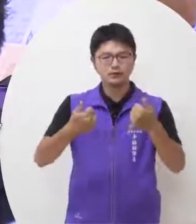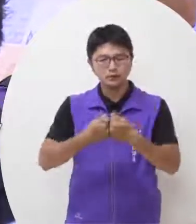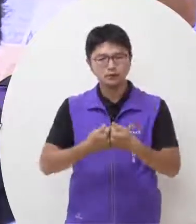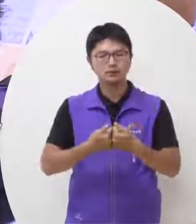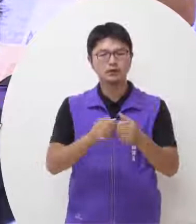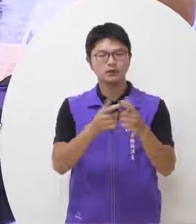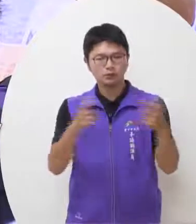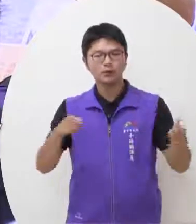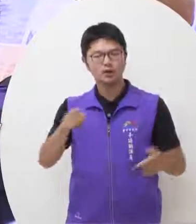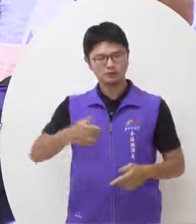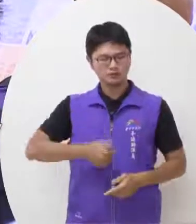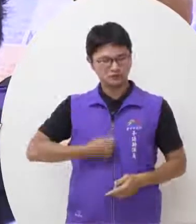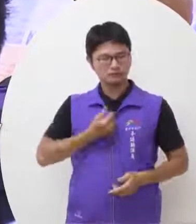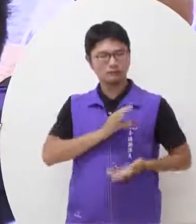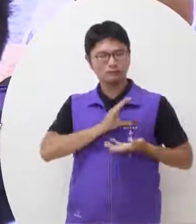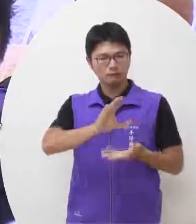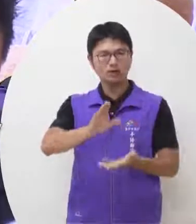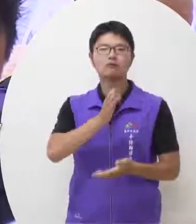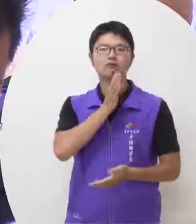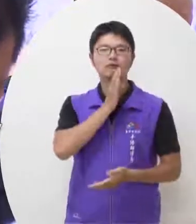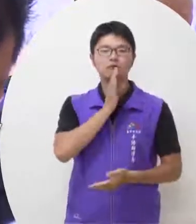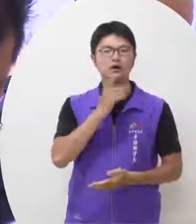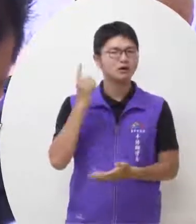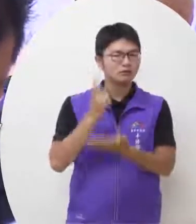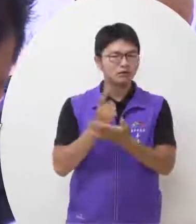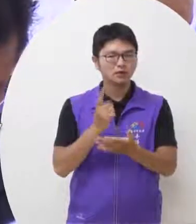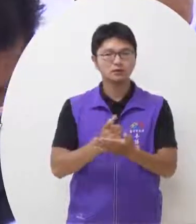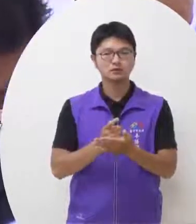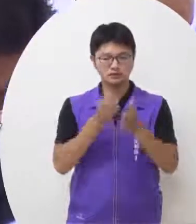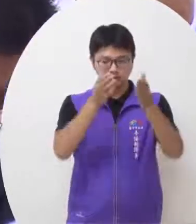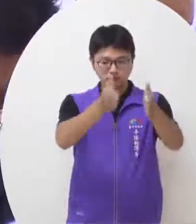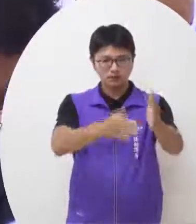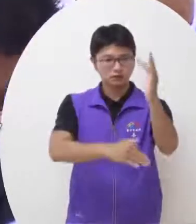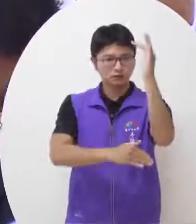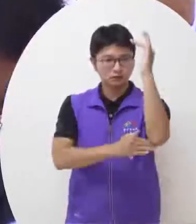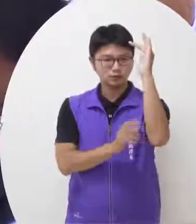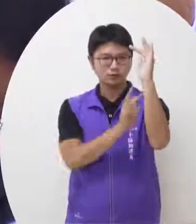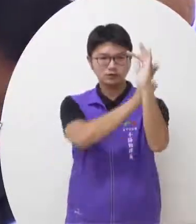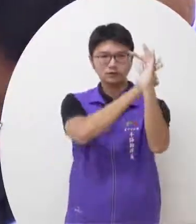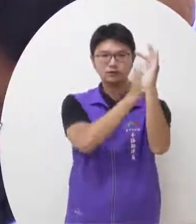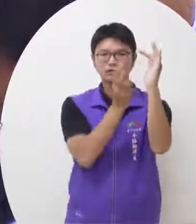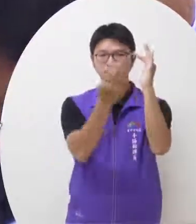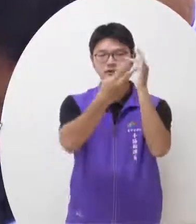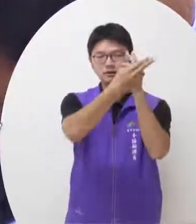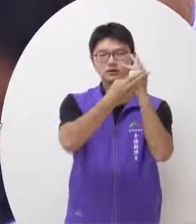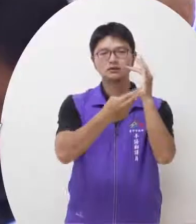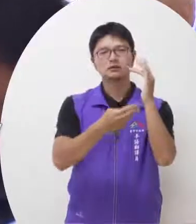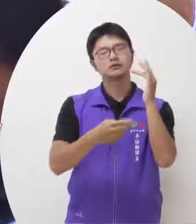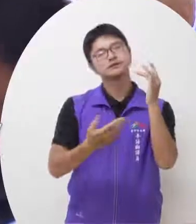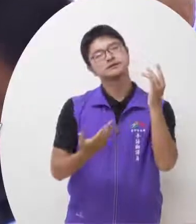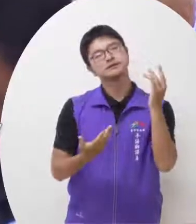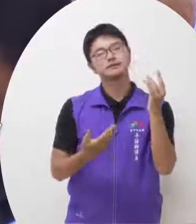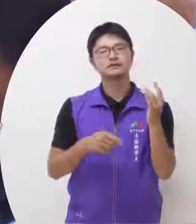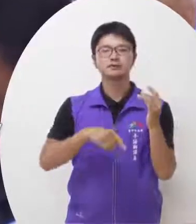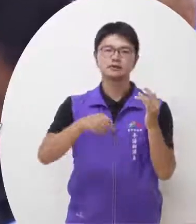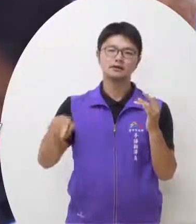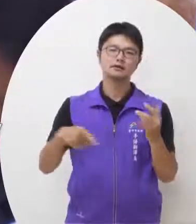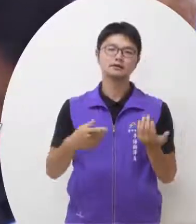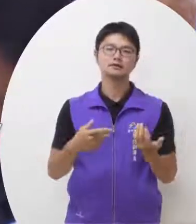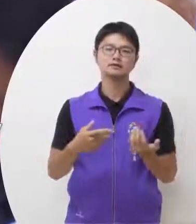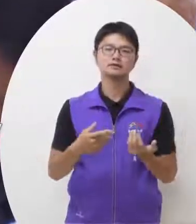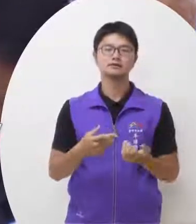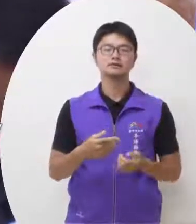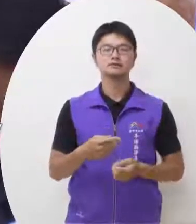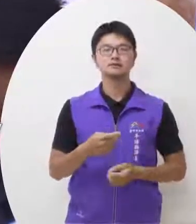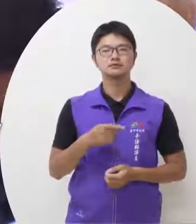都很伟大啦，可是每次我们要修剪树都要在那里拉锯，这是我觉得很辛苦的